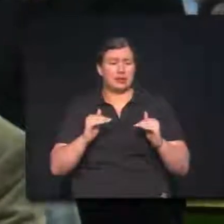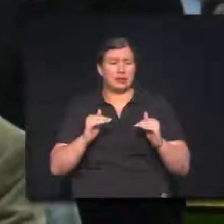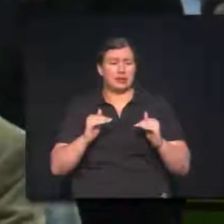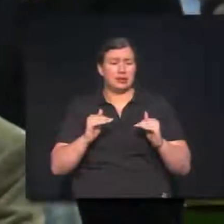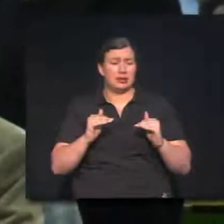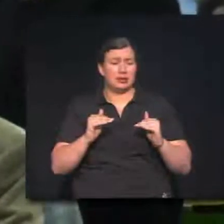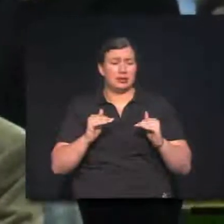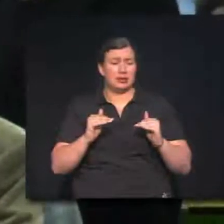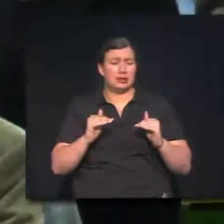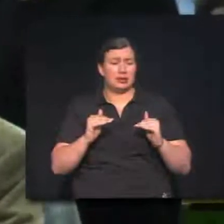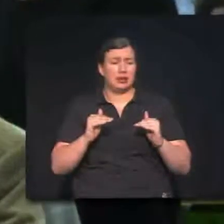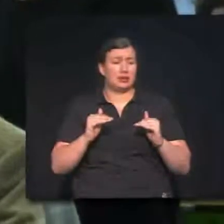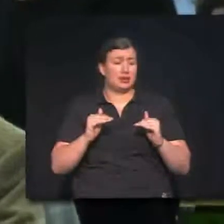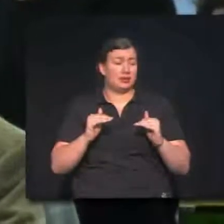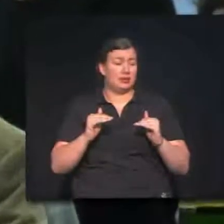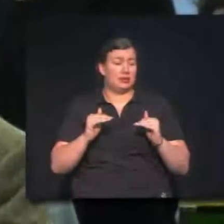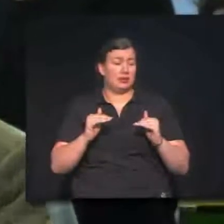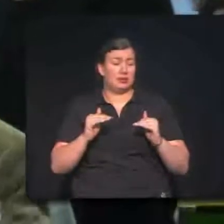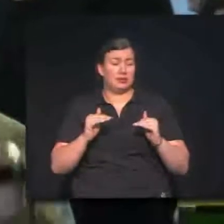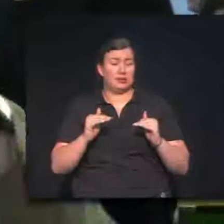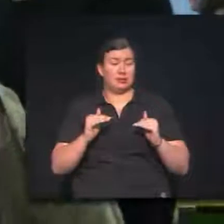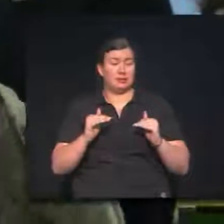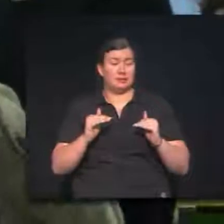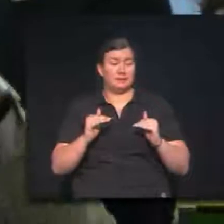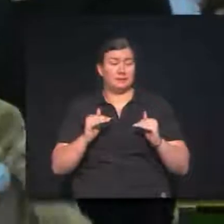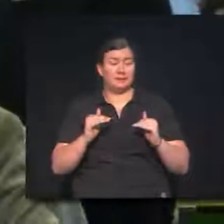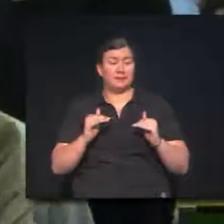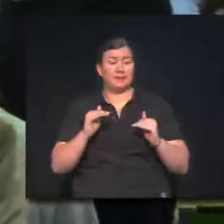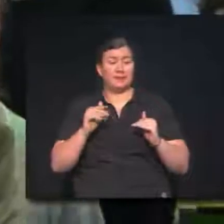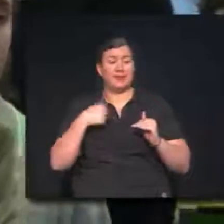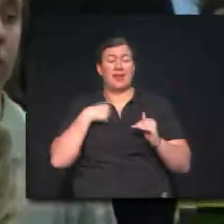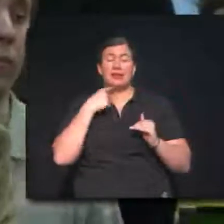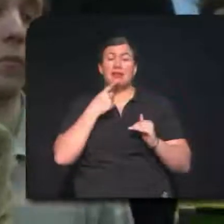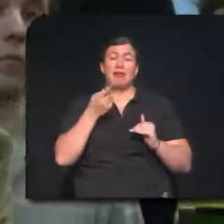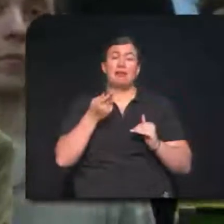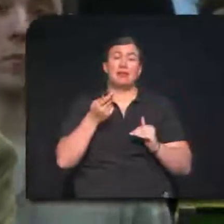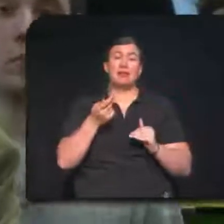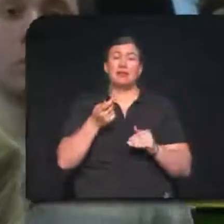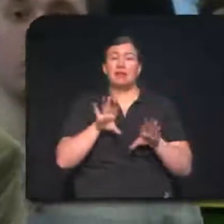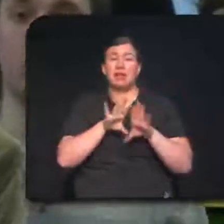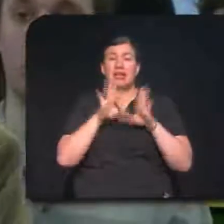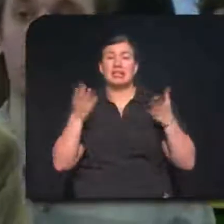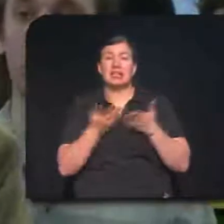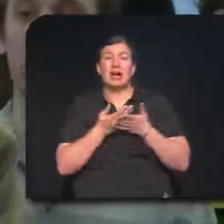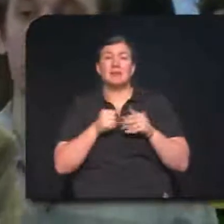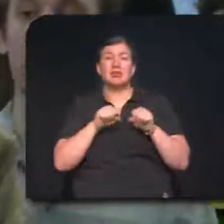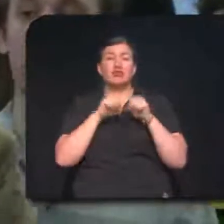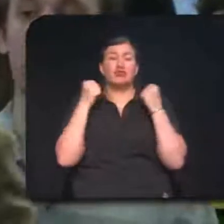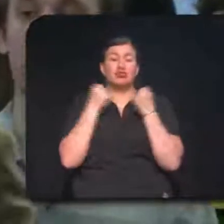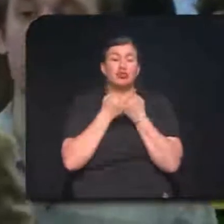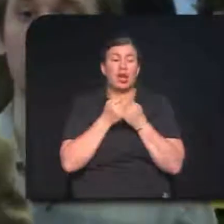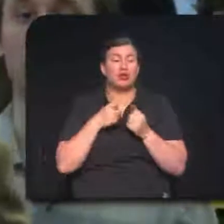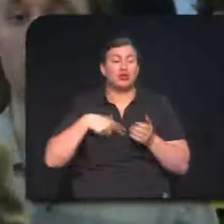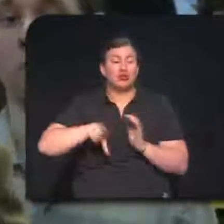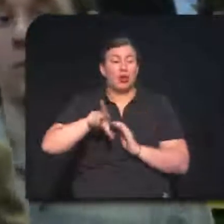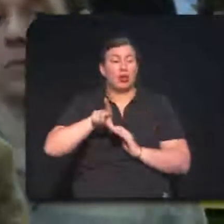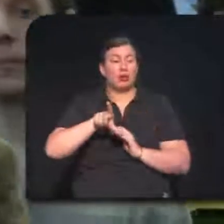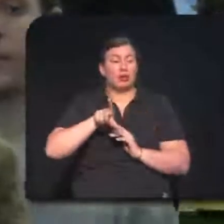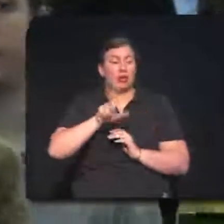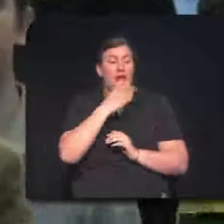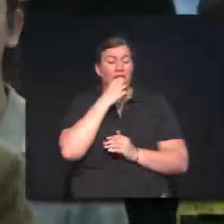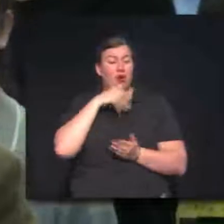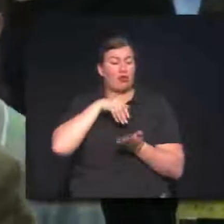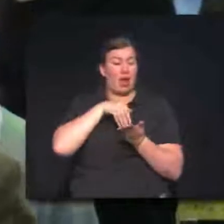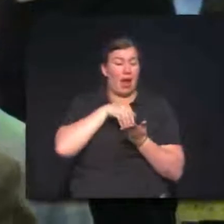massenweise Finanzierung von Staatsschulden zweifelhaften Wertes Europäische Zentralbank lehnen wir ab ESM Frage